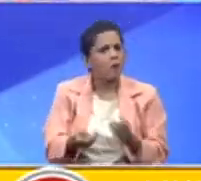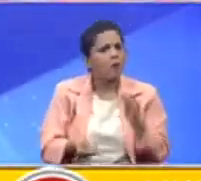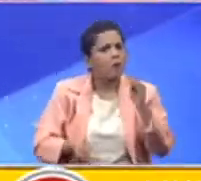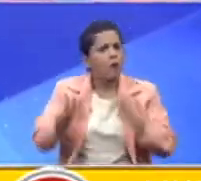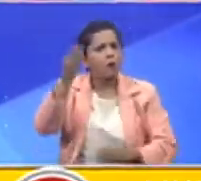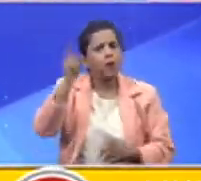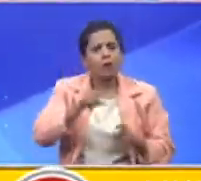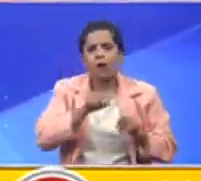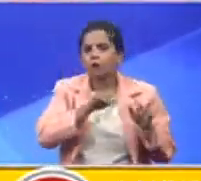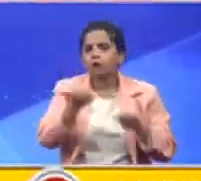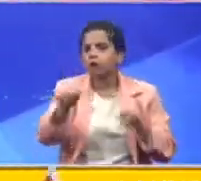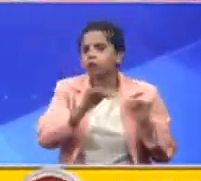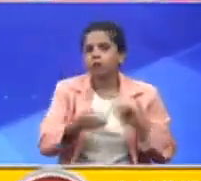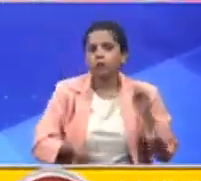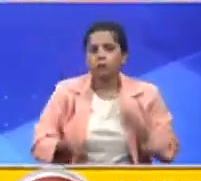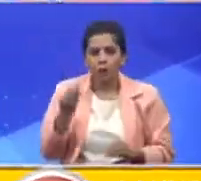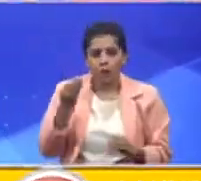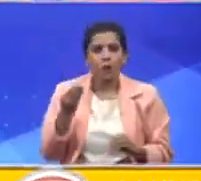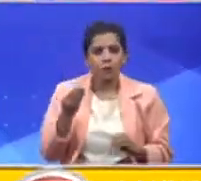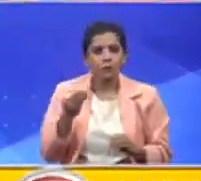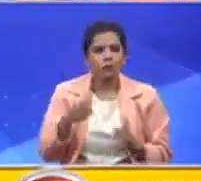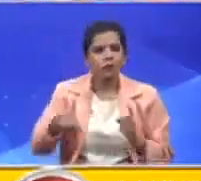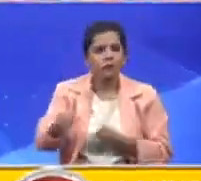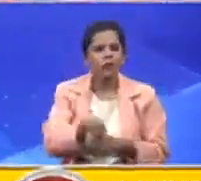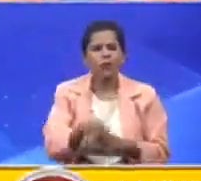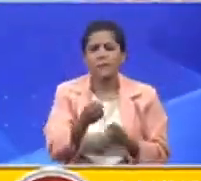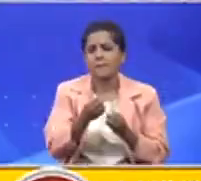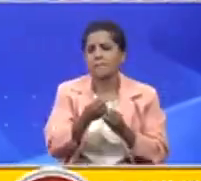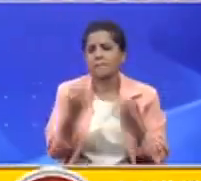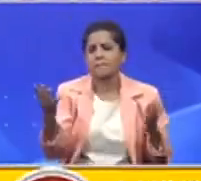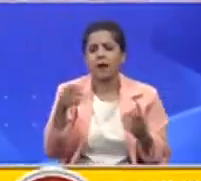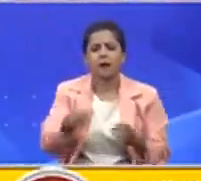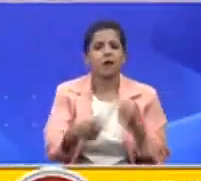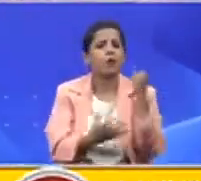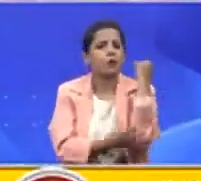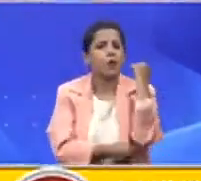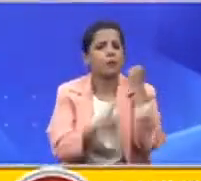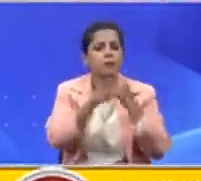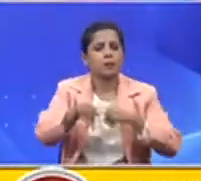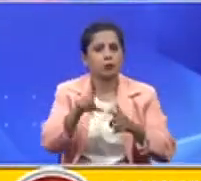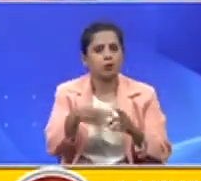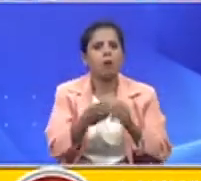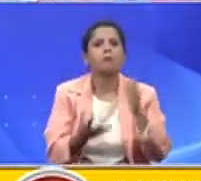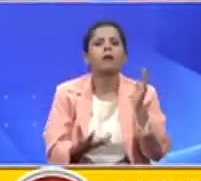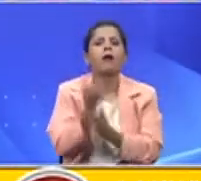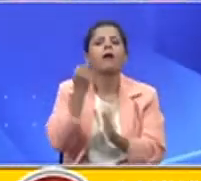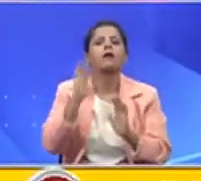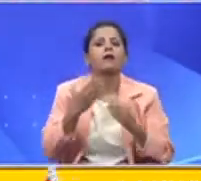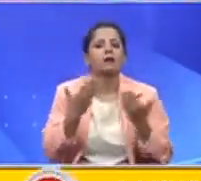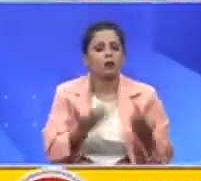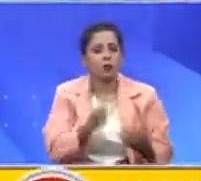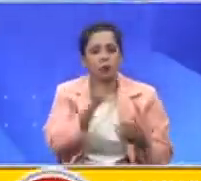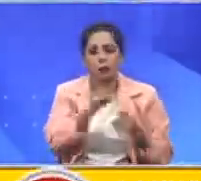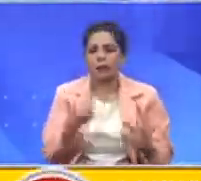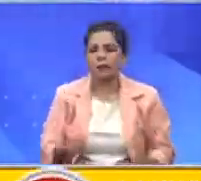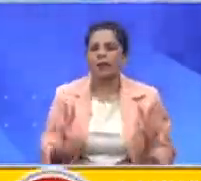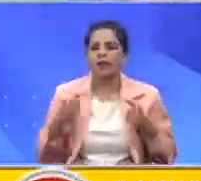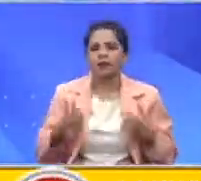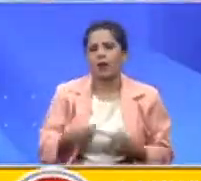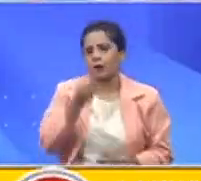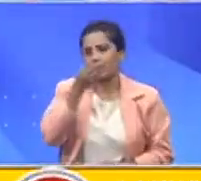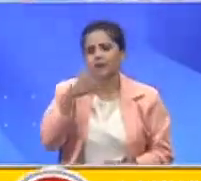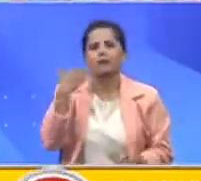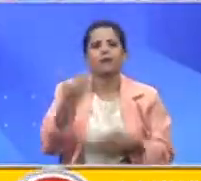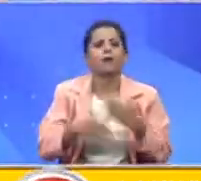रही है इससे लाखों, गरीबों को रोजगार मिल रहा है उनका जीवन यापन हो